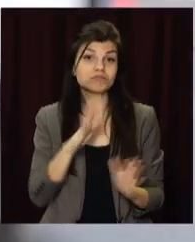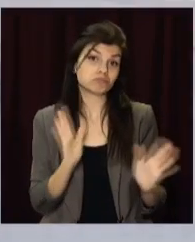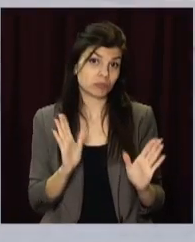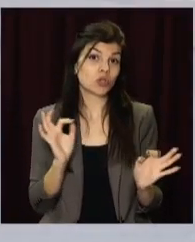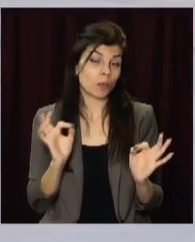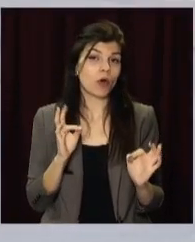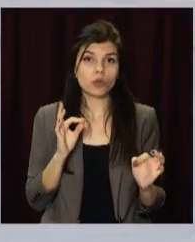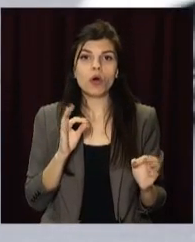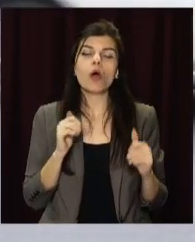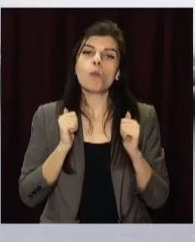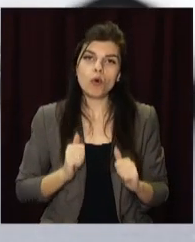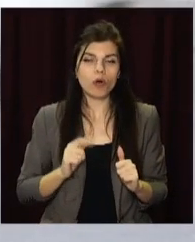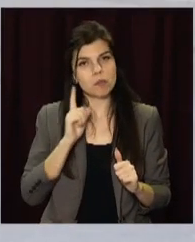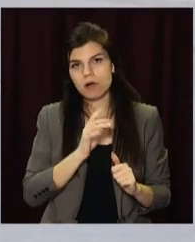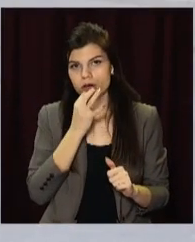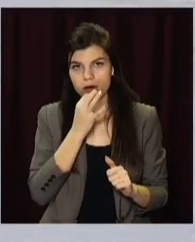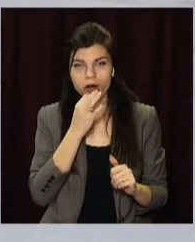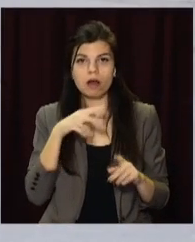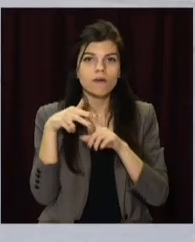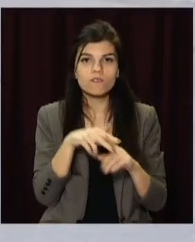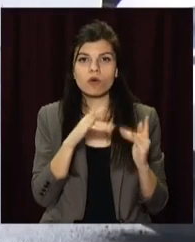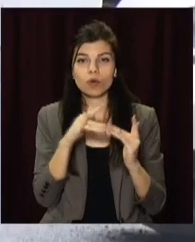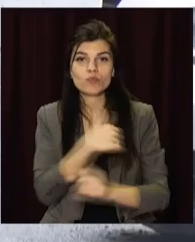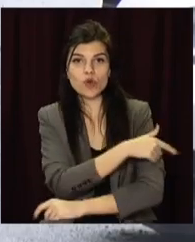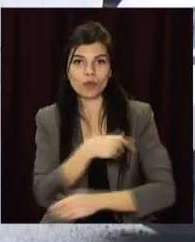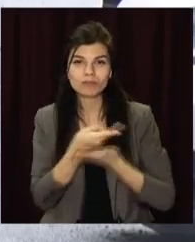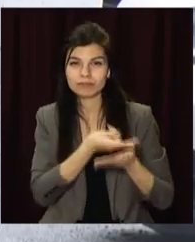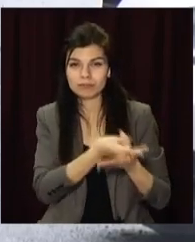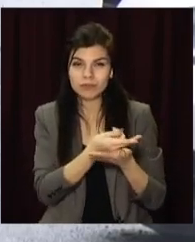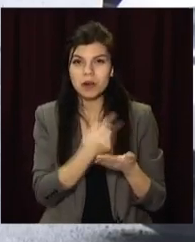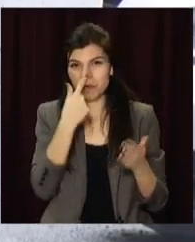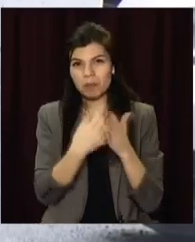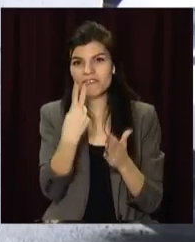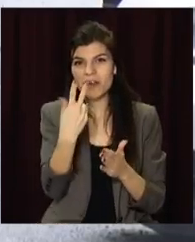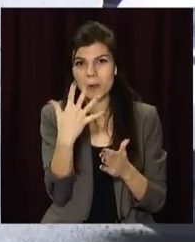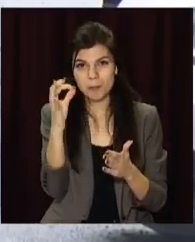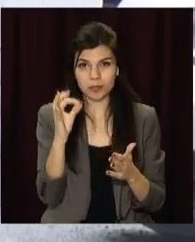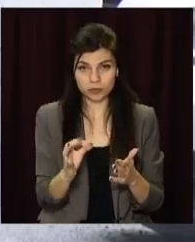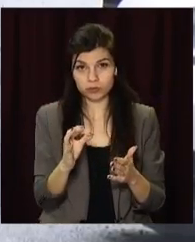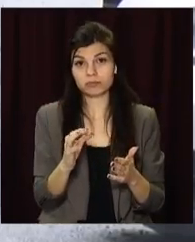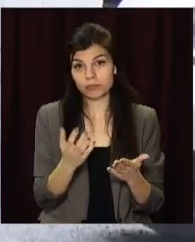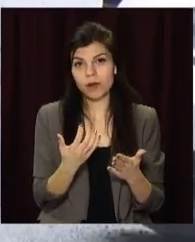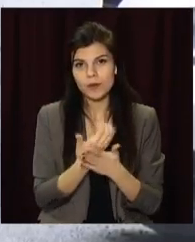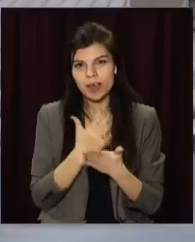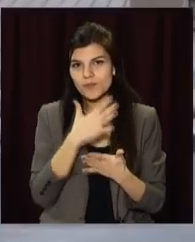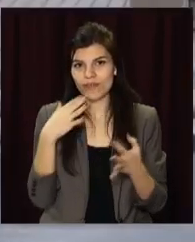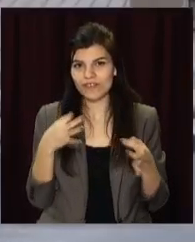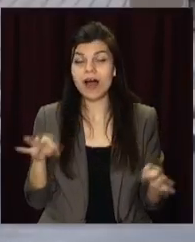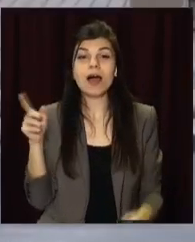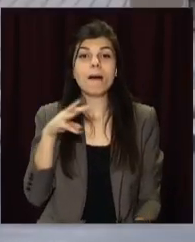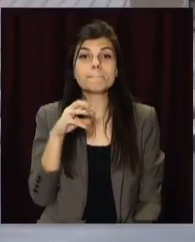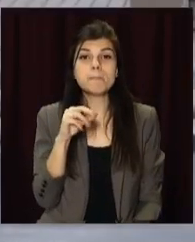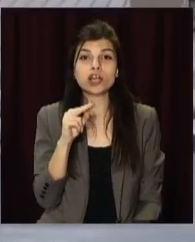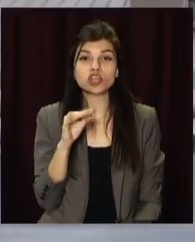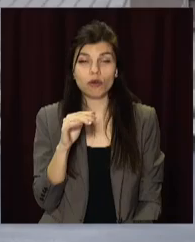області стабільна, але заспокоюватися поки зарано, кажуть медики. Завантаженість ліжок у госпітальних базах області майже 25%. У